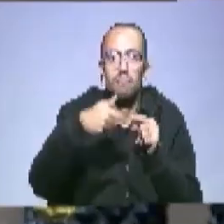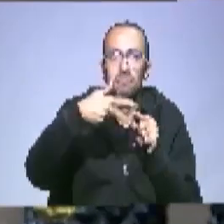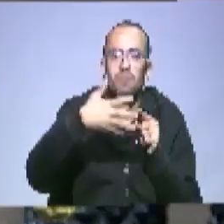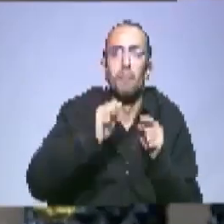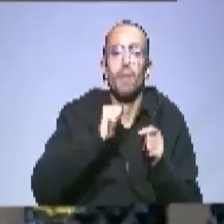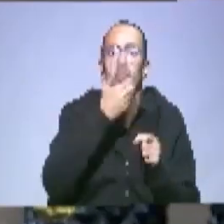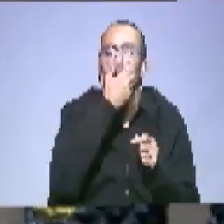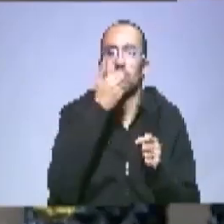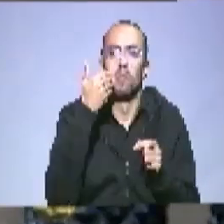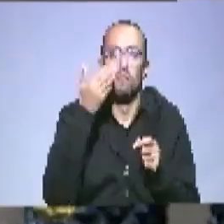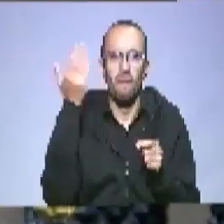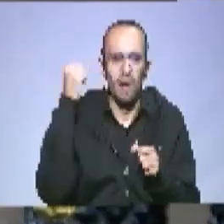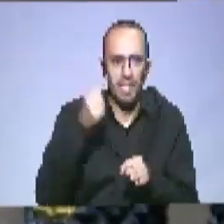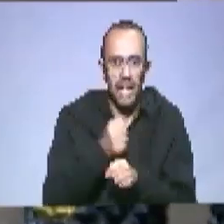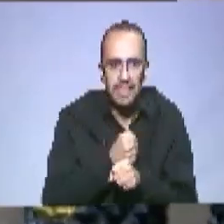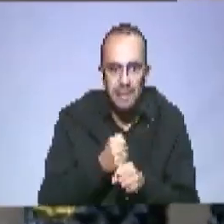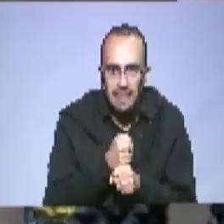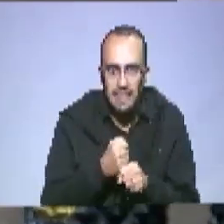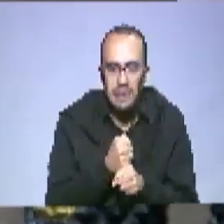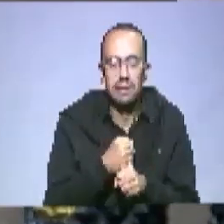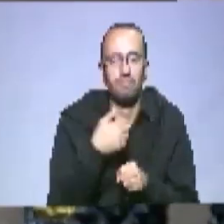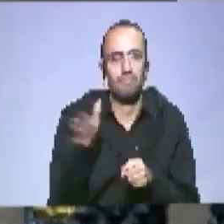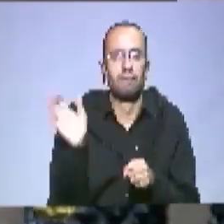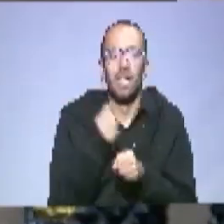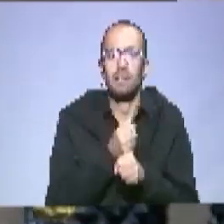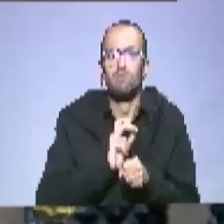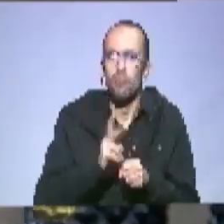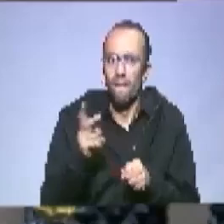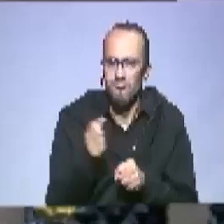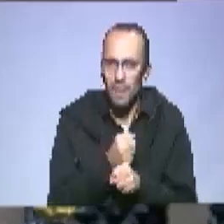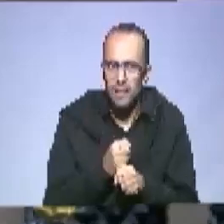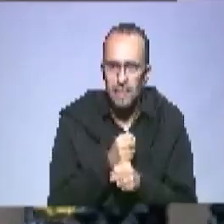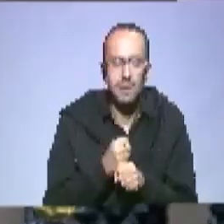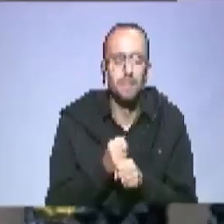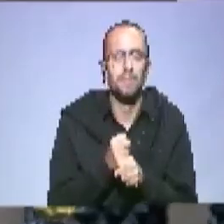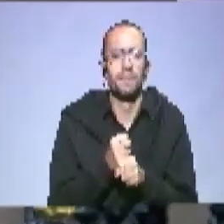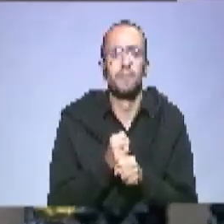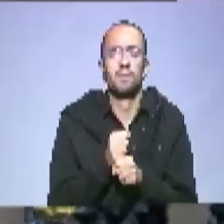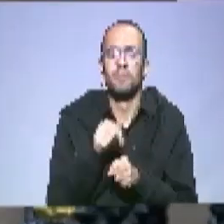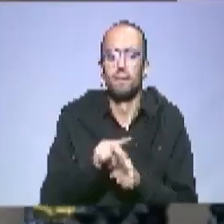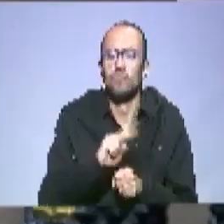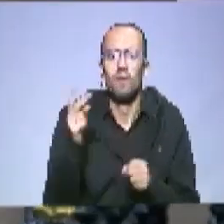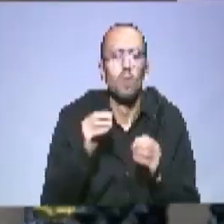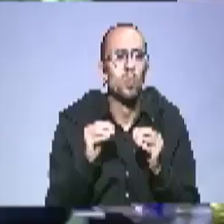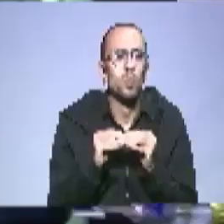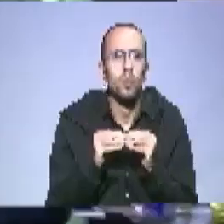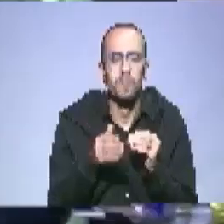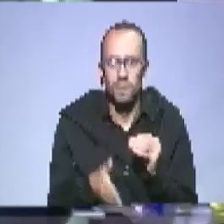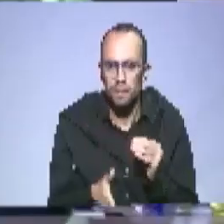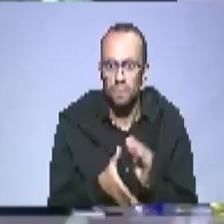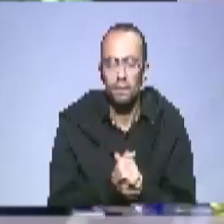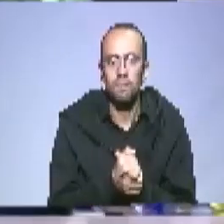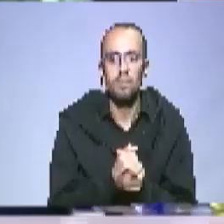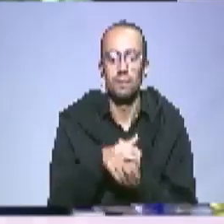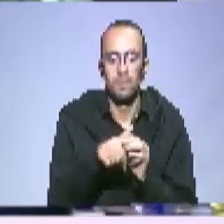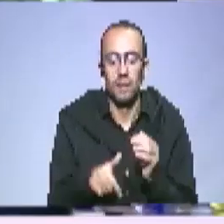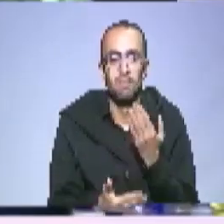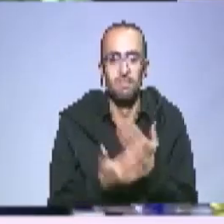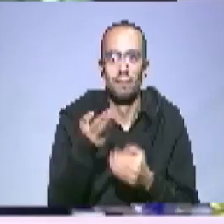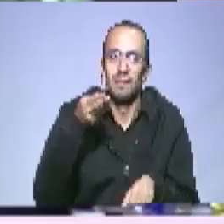فاتت الحلقه للعدس وعملت بقى اشكال كتير للعدس واستخدامات مختلفه. النهارده ايه الدنيا؟ النهارده هنرجع تاني